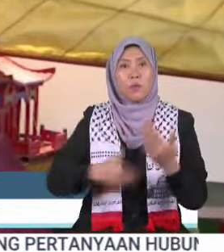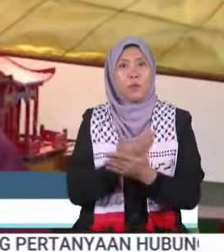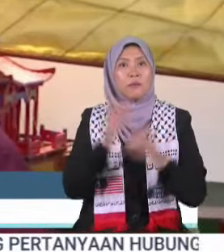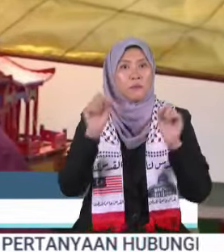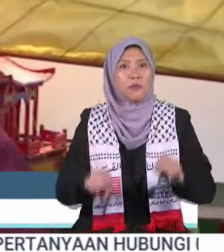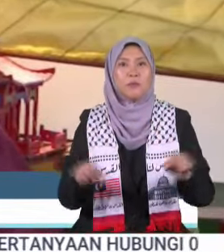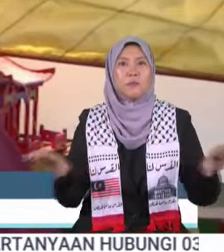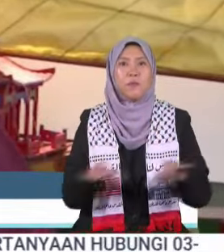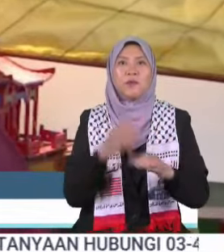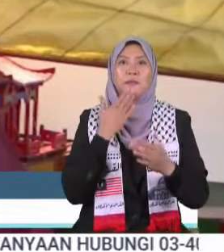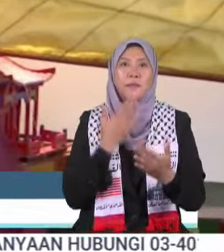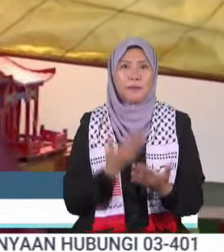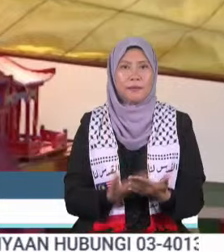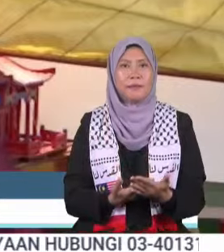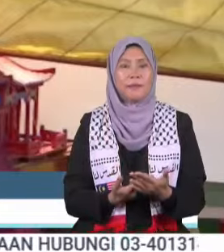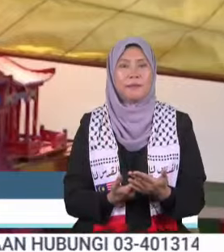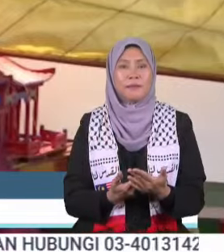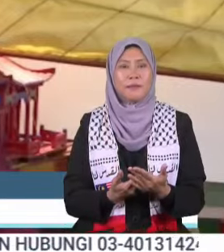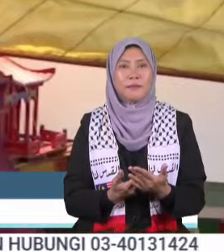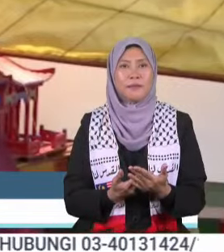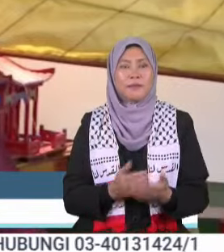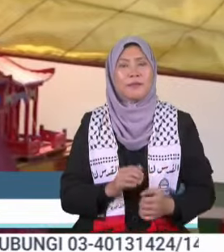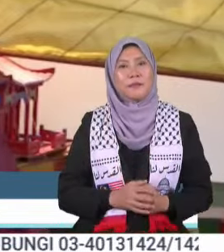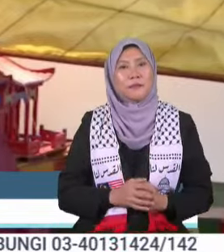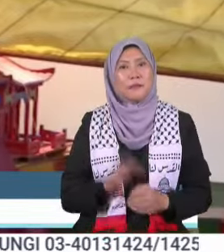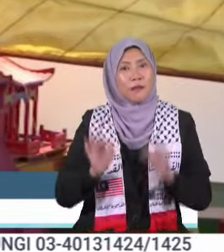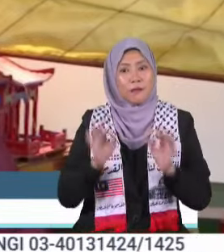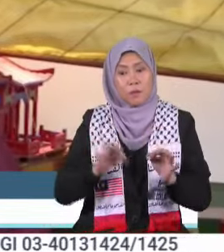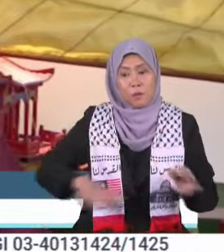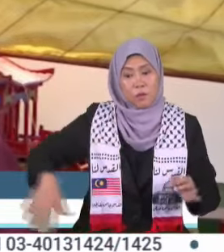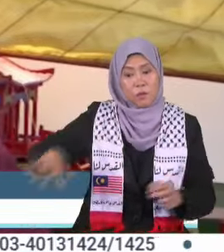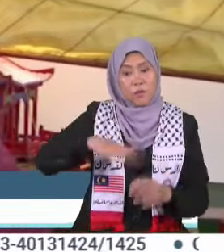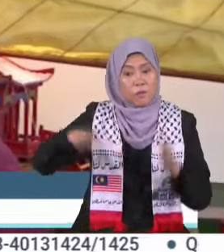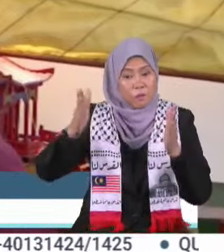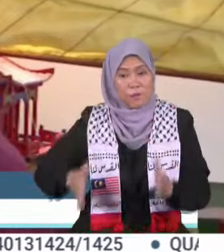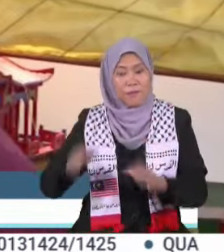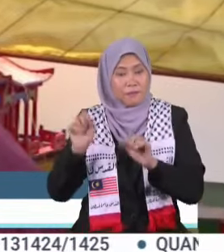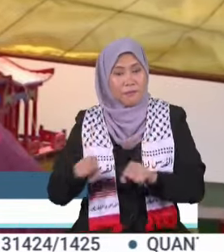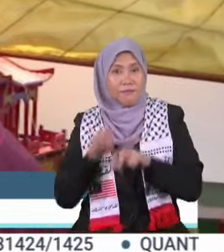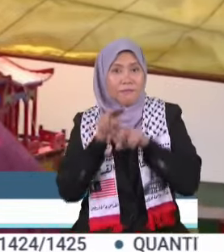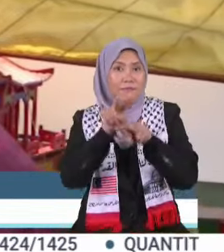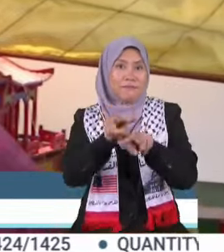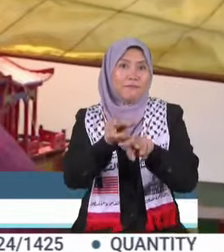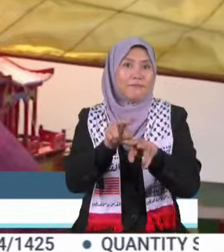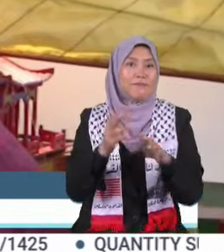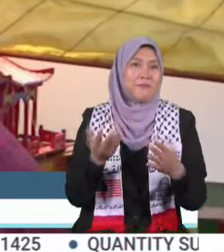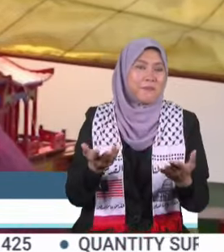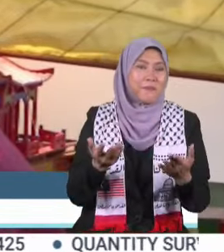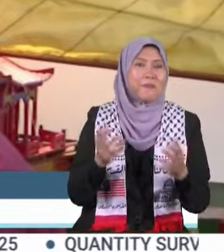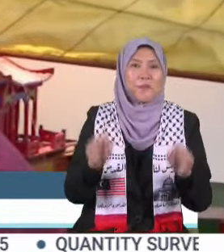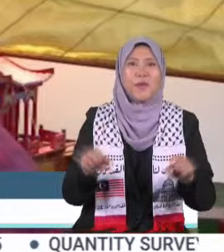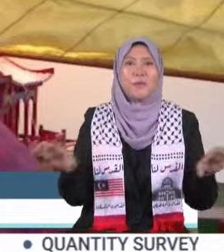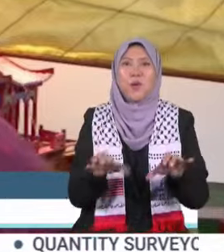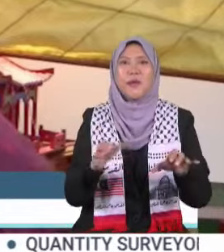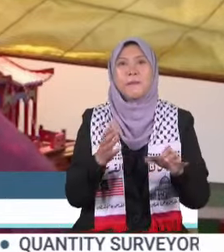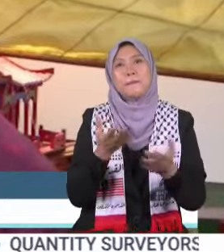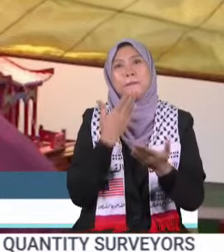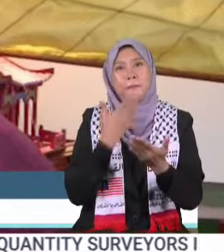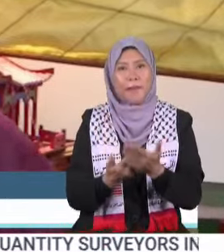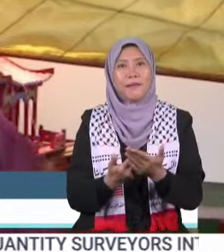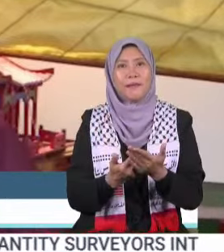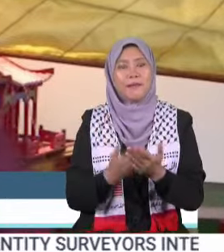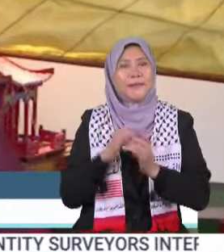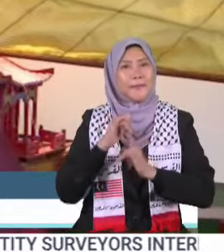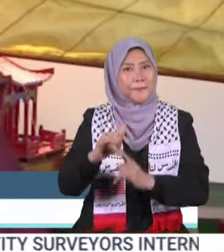Melakukan kebaikan dan saya Mintalah Kalau boleh semua orang yang datang menyaksikan secara tak langsung juga melakukan kebaikan